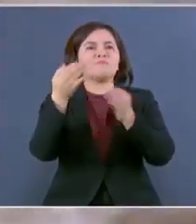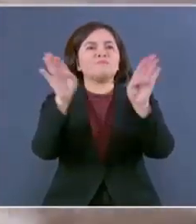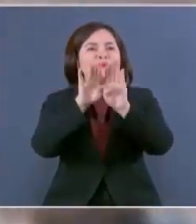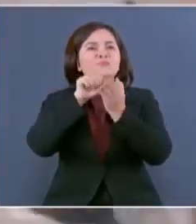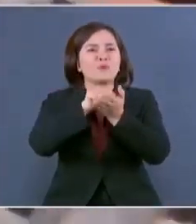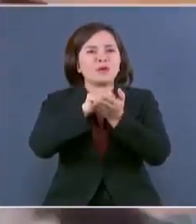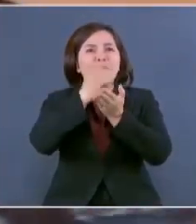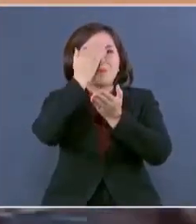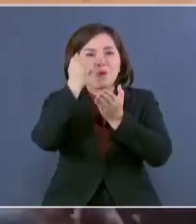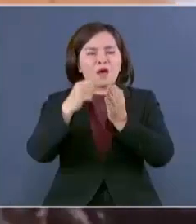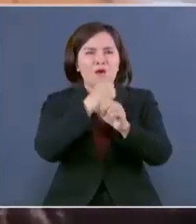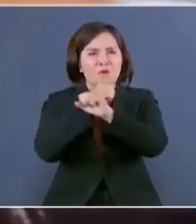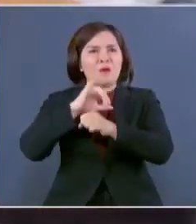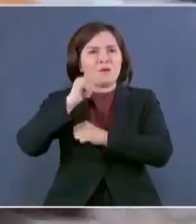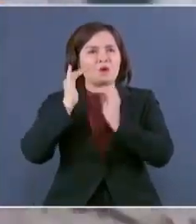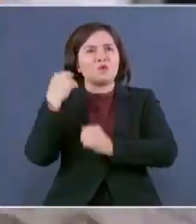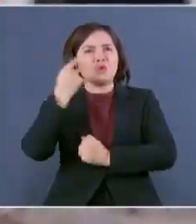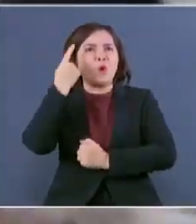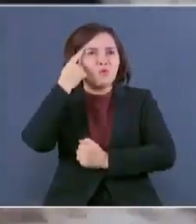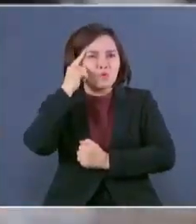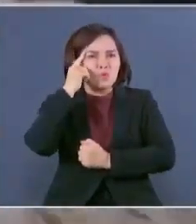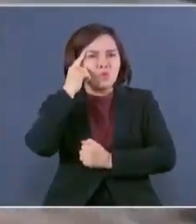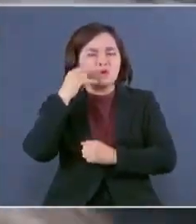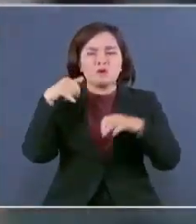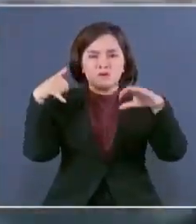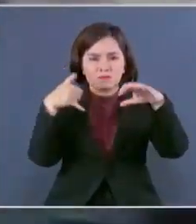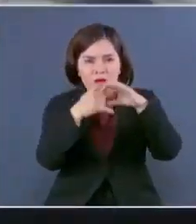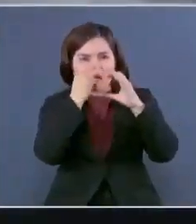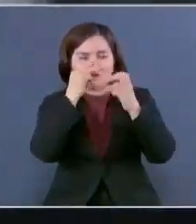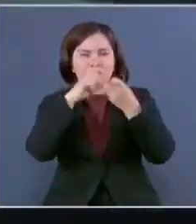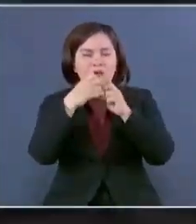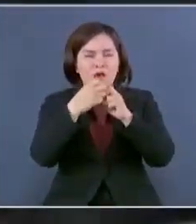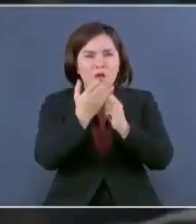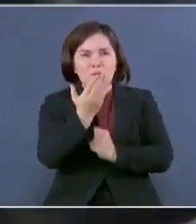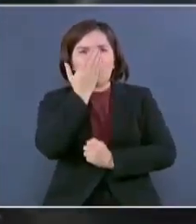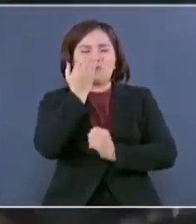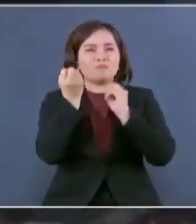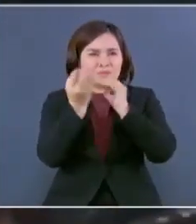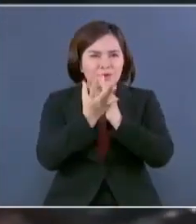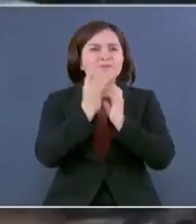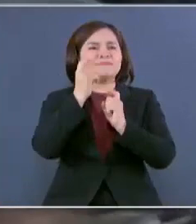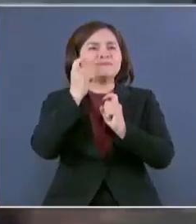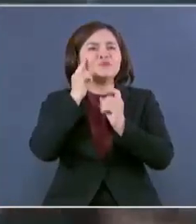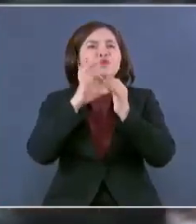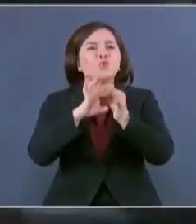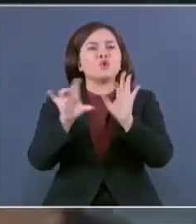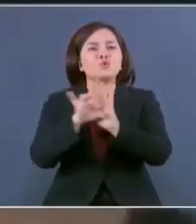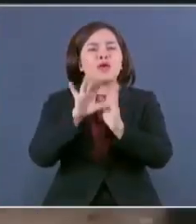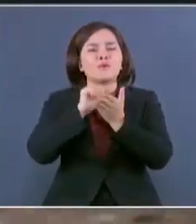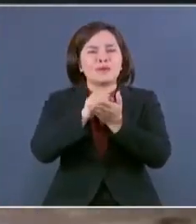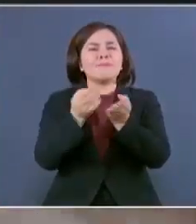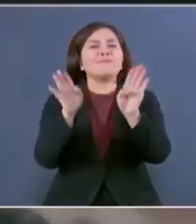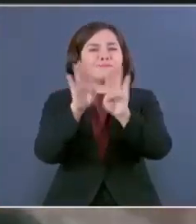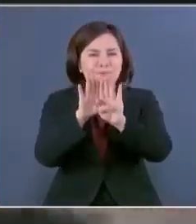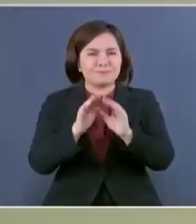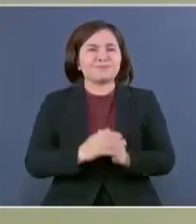ที่ยวที่อาจจะไปท่องเที่ยวแล้วไม่รู้สภาพดินฟ้าอากาศไปเจอน้ำป่าไหลหลากแบบนี้กลัวจะได้รับอันตรายครับอีกเ